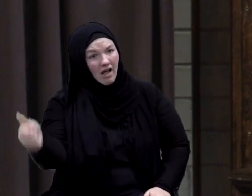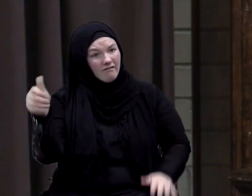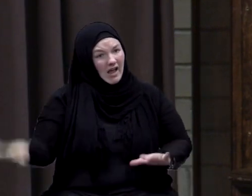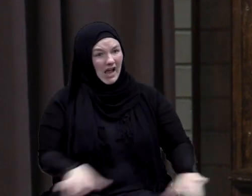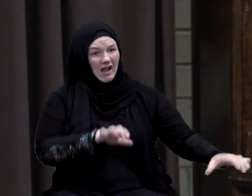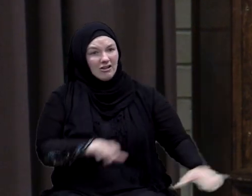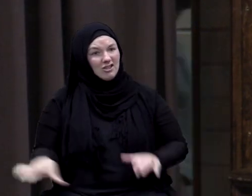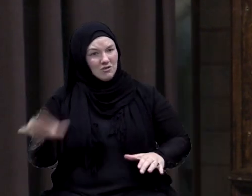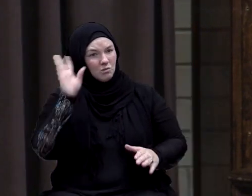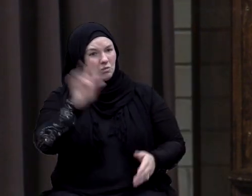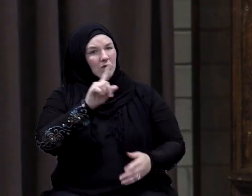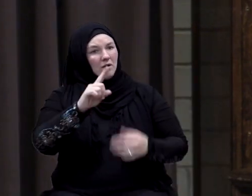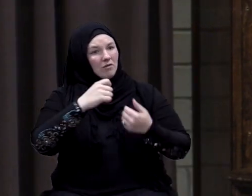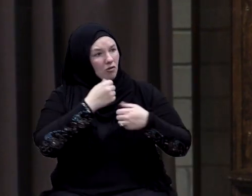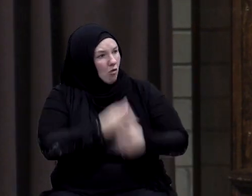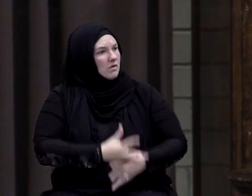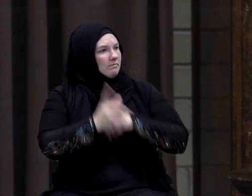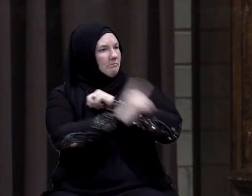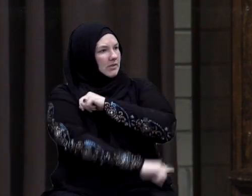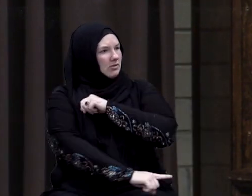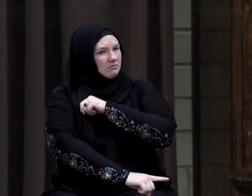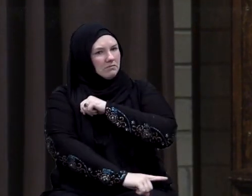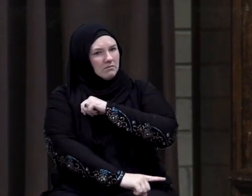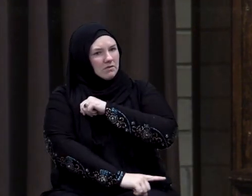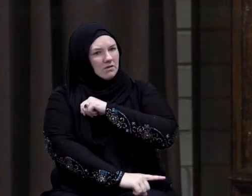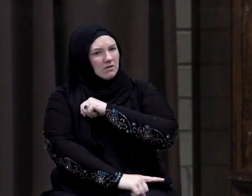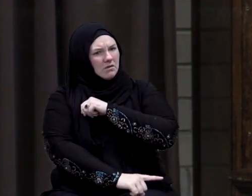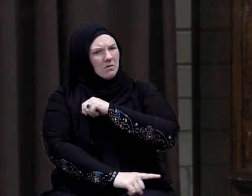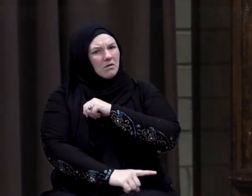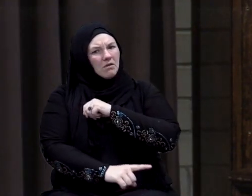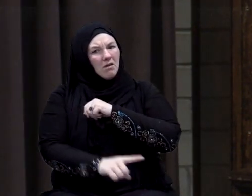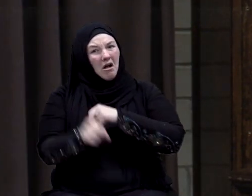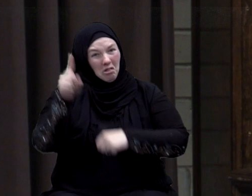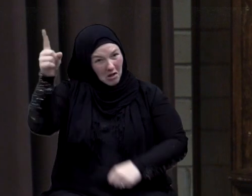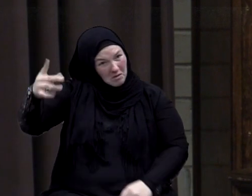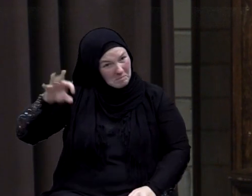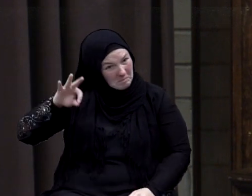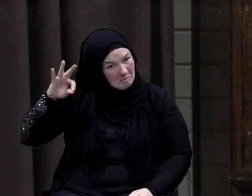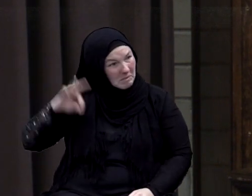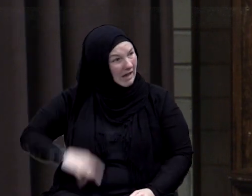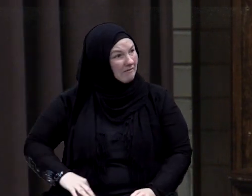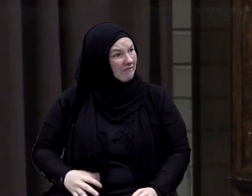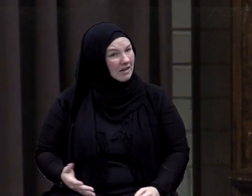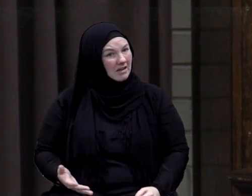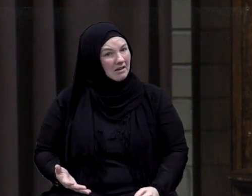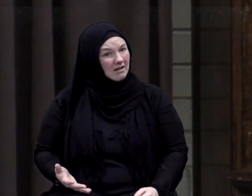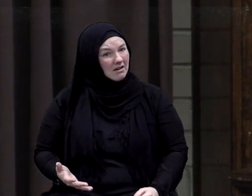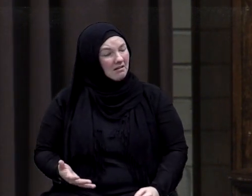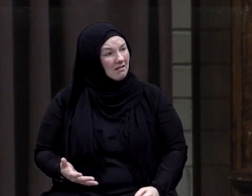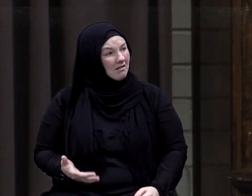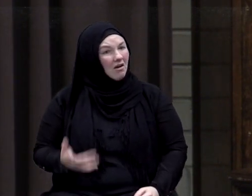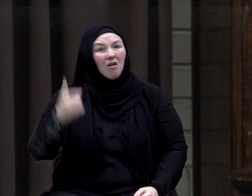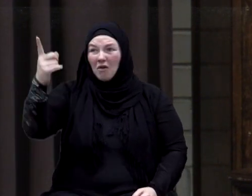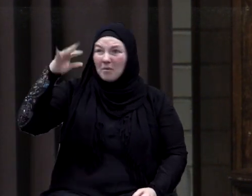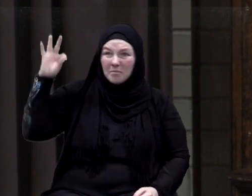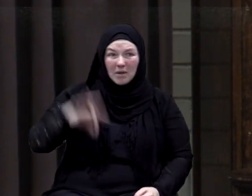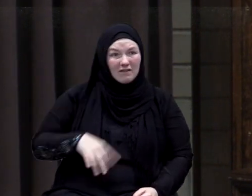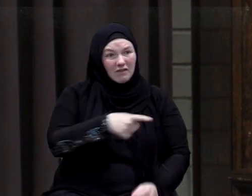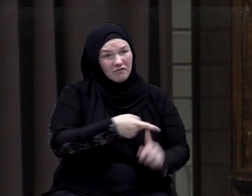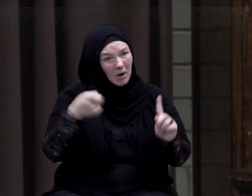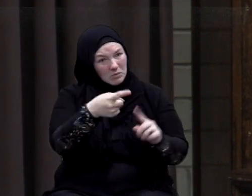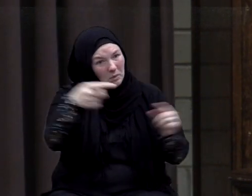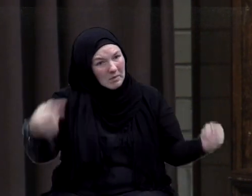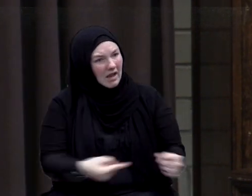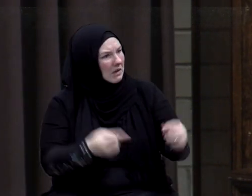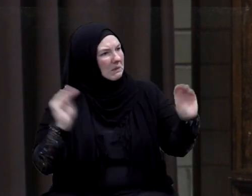إِن شَكَرْتُمْ وَآمَنْتُمْ. What would Allah do with your torment if you are grateful and believe? What would